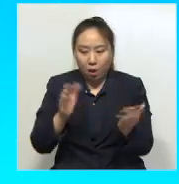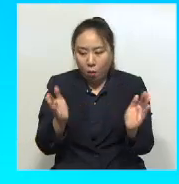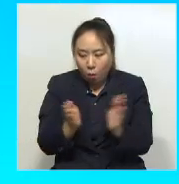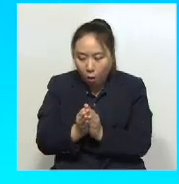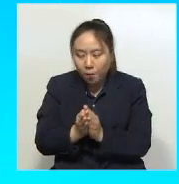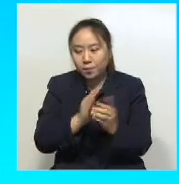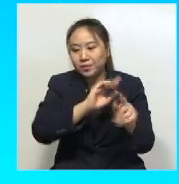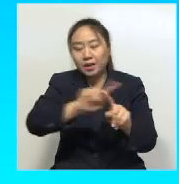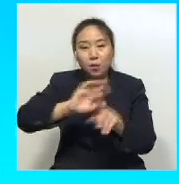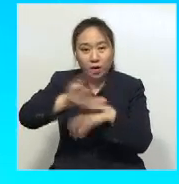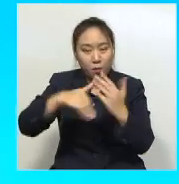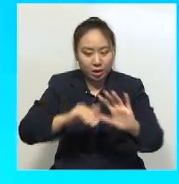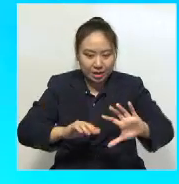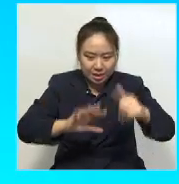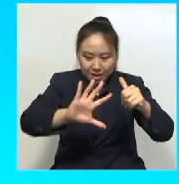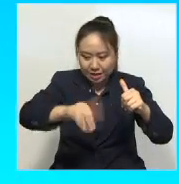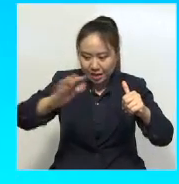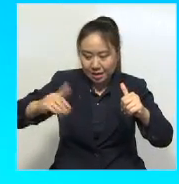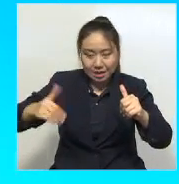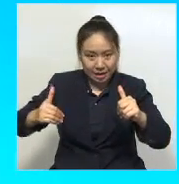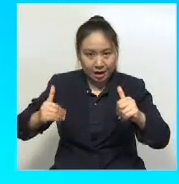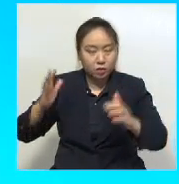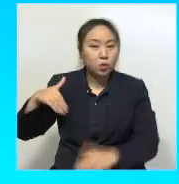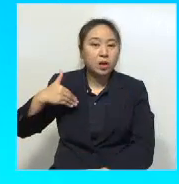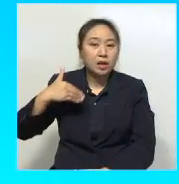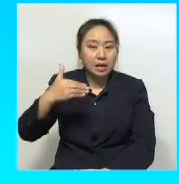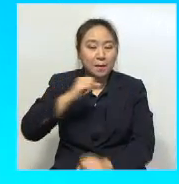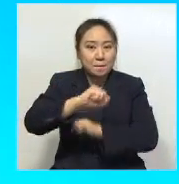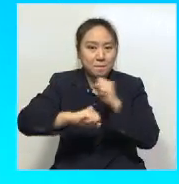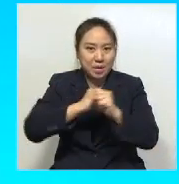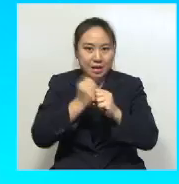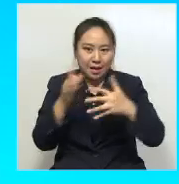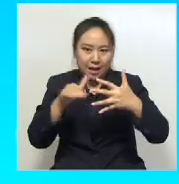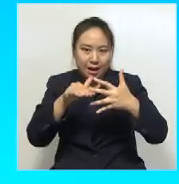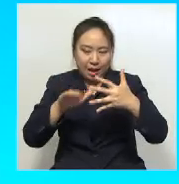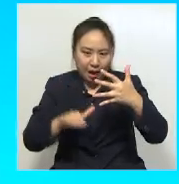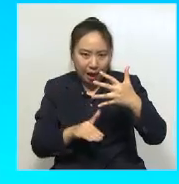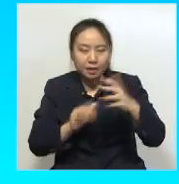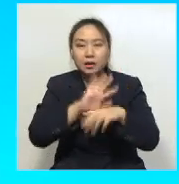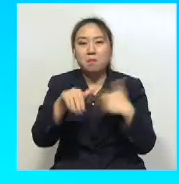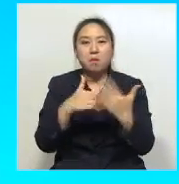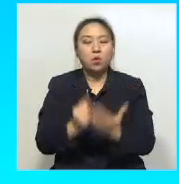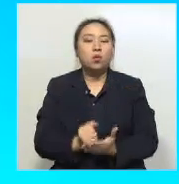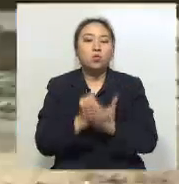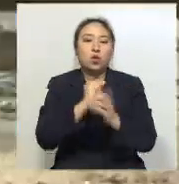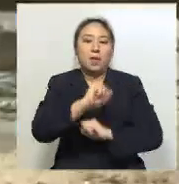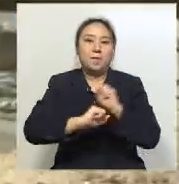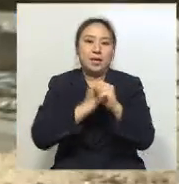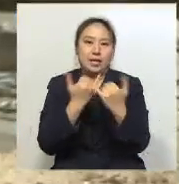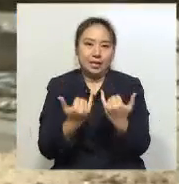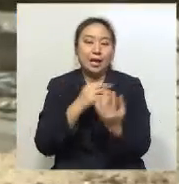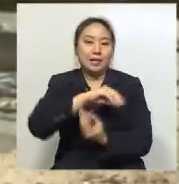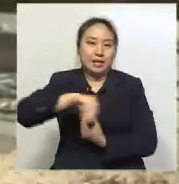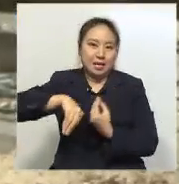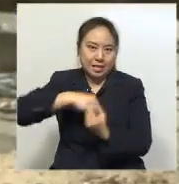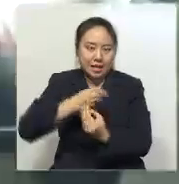จจัยที่มีแนวโน้มปรับตัวดีขึ้นต่อเนื่องจนถึงช่วงครึ่งปีหลังทั้งหมดก็จะช่วยผลักดันให้ปีนี้เศรษฐกิจ